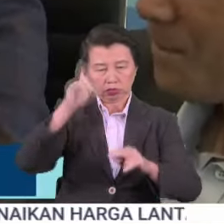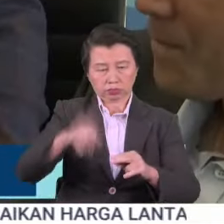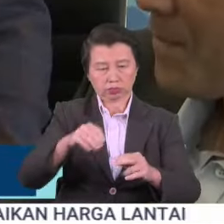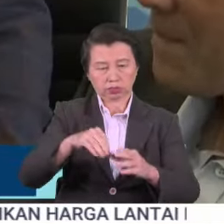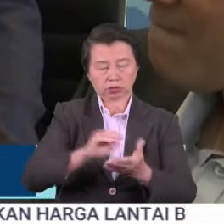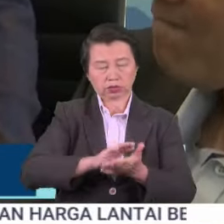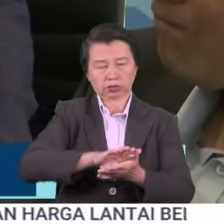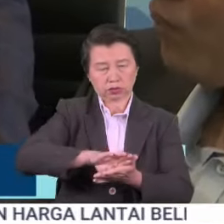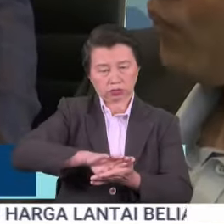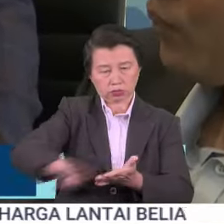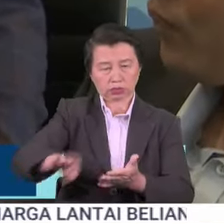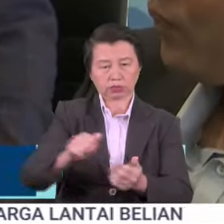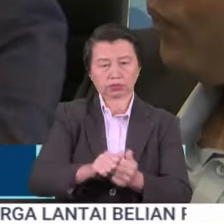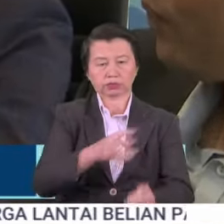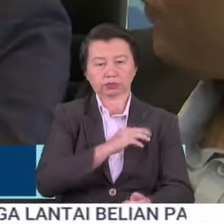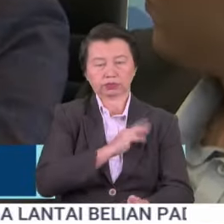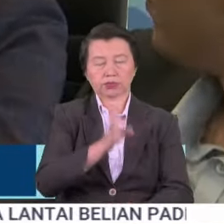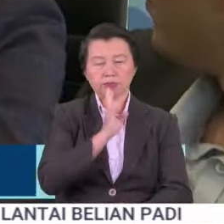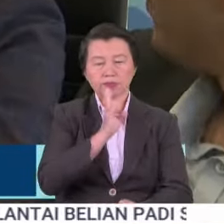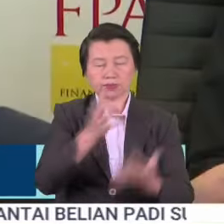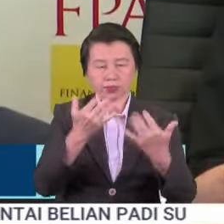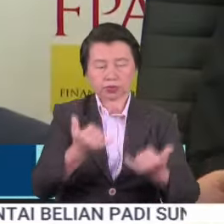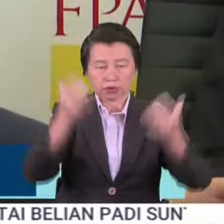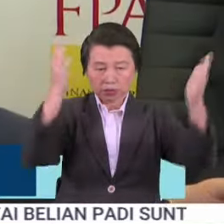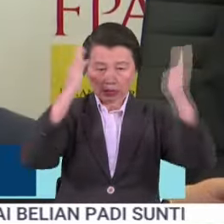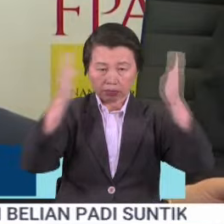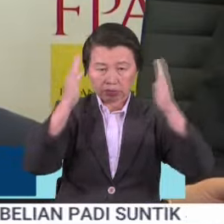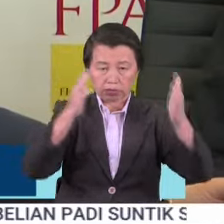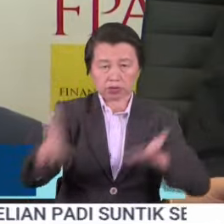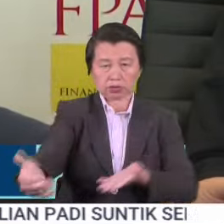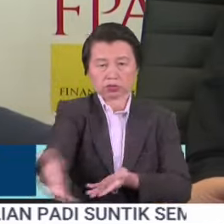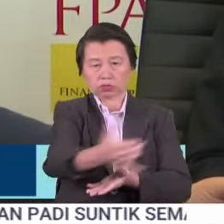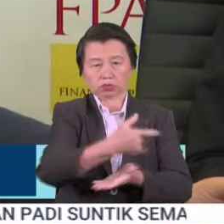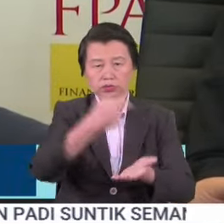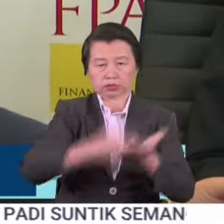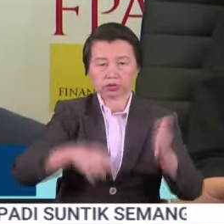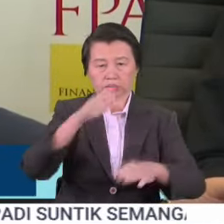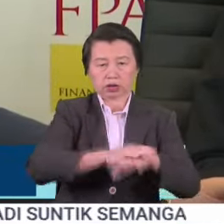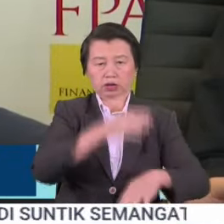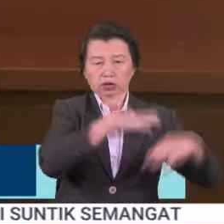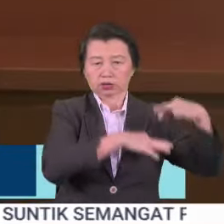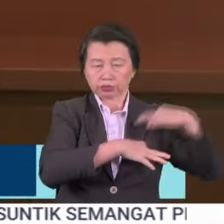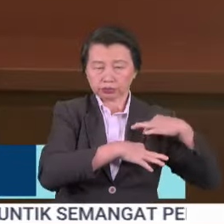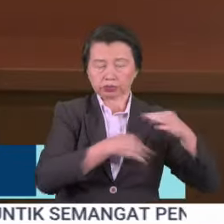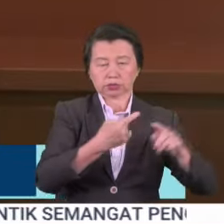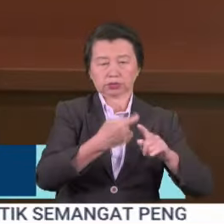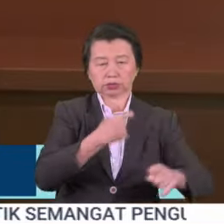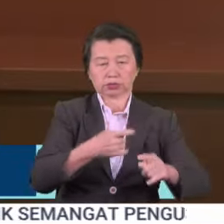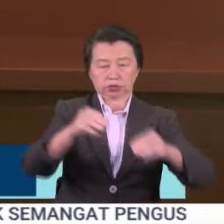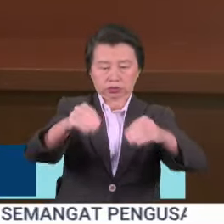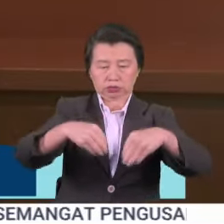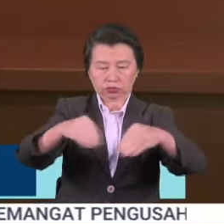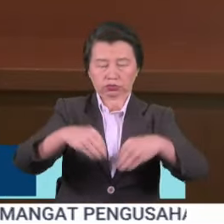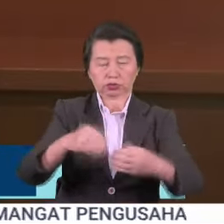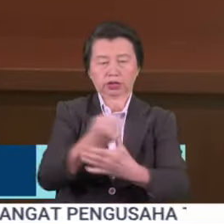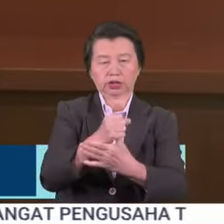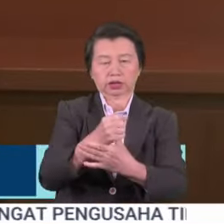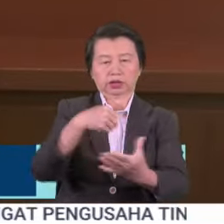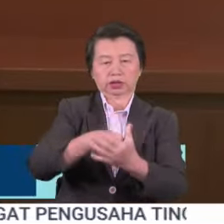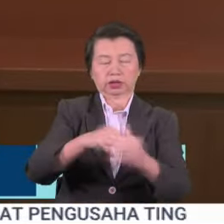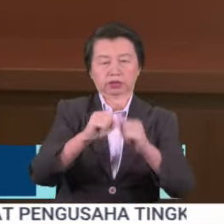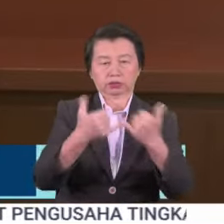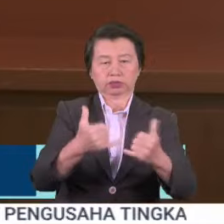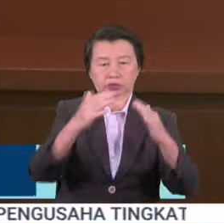dikeluarkan. Jelas KPMG Malaysia ketika ini Malaysia mengutip cukai ke atas keuntungan yang diperoleh daripada penjualan saham dalam